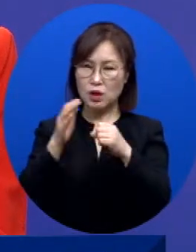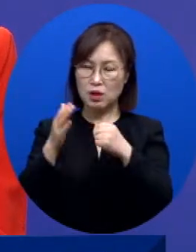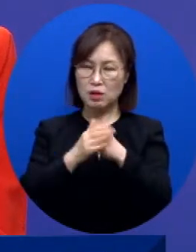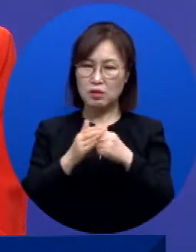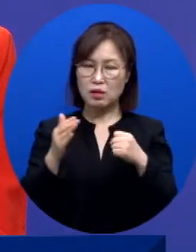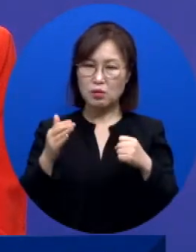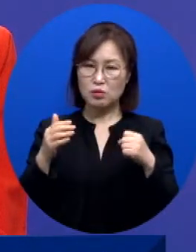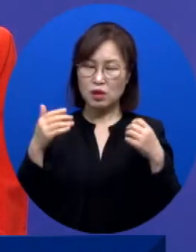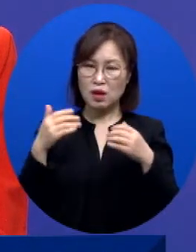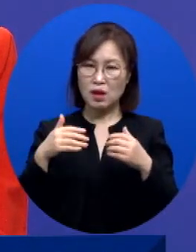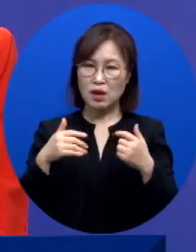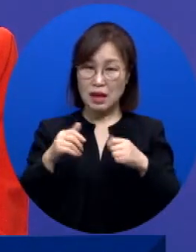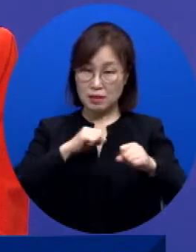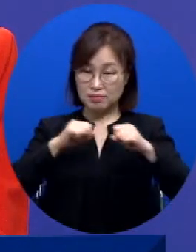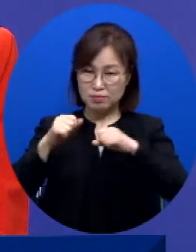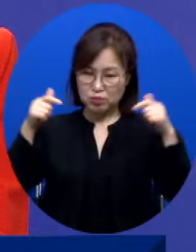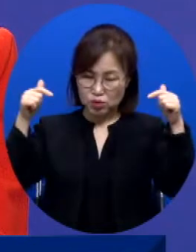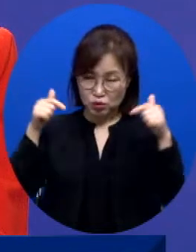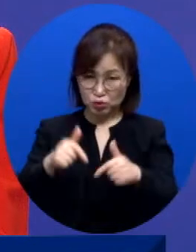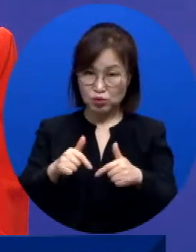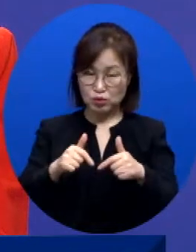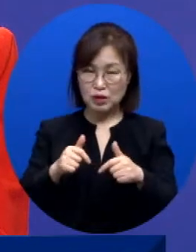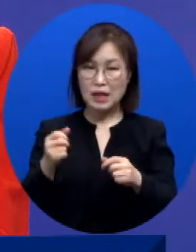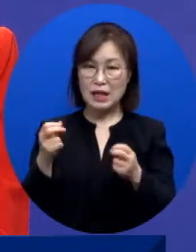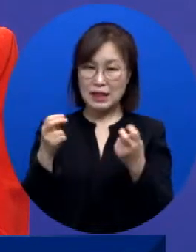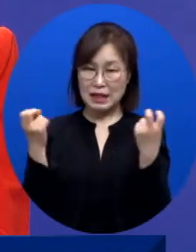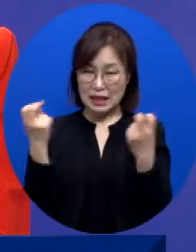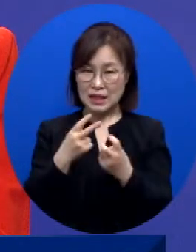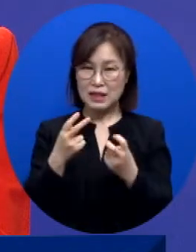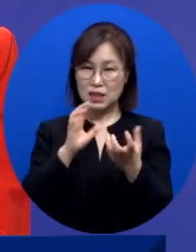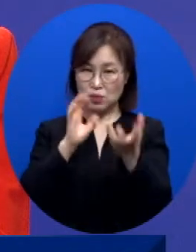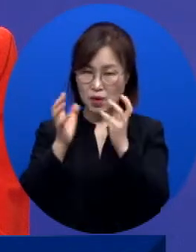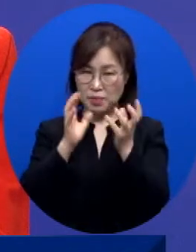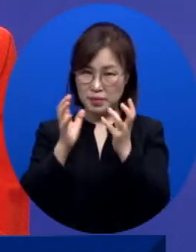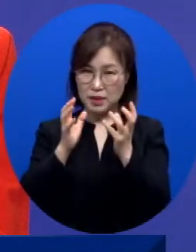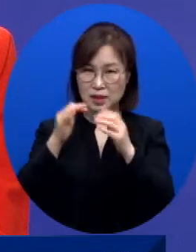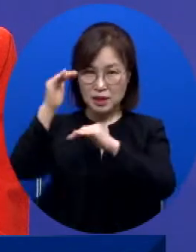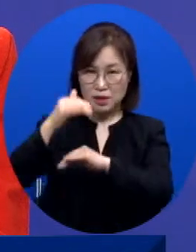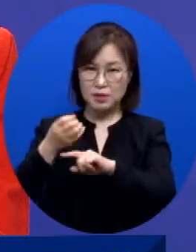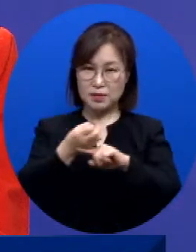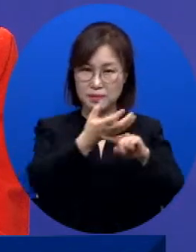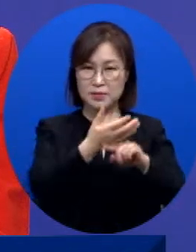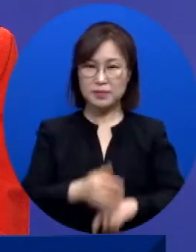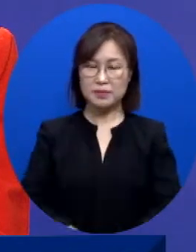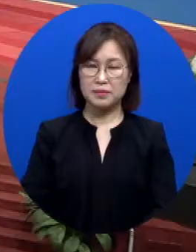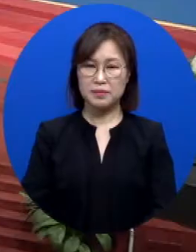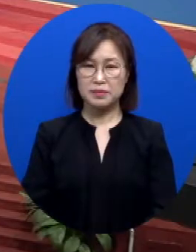선교 사역을 위한 대응 방안을 모색하는 시간이었는데요. 이유리 통신원이 전해드립니다.